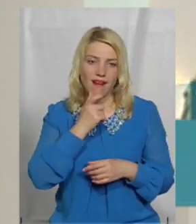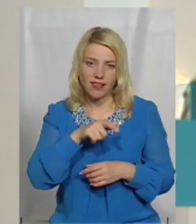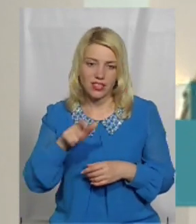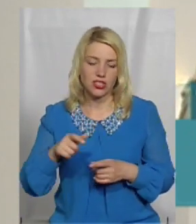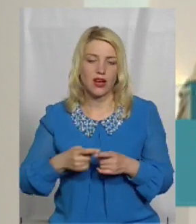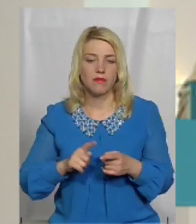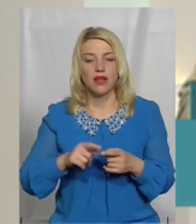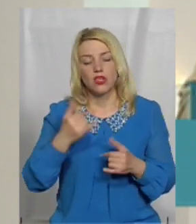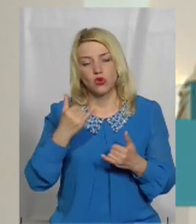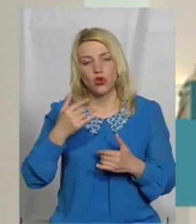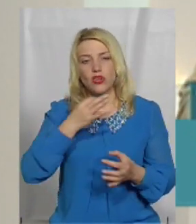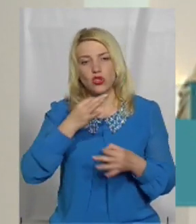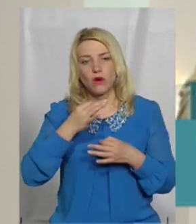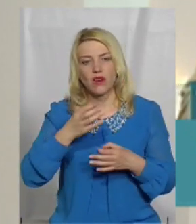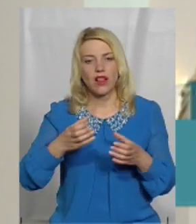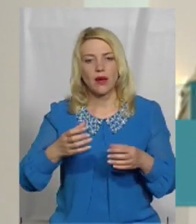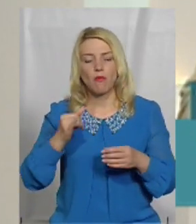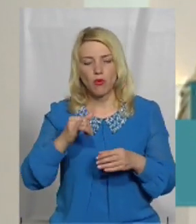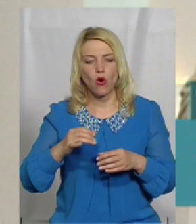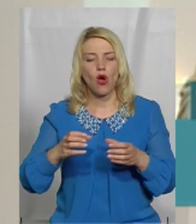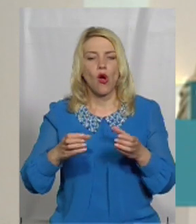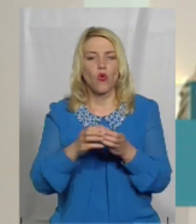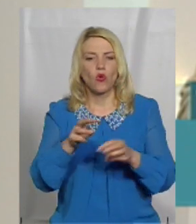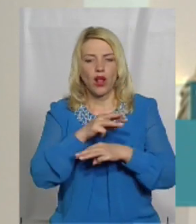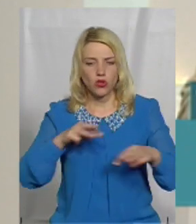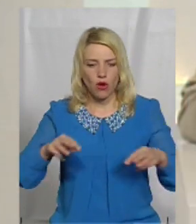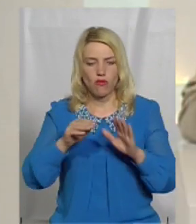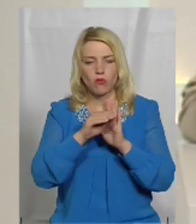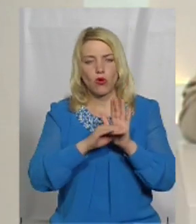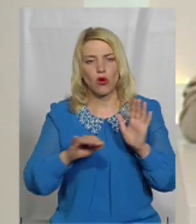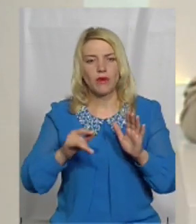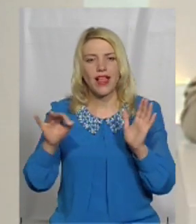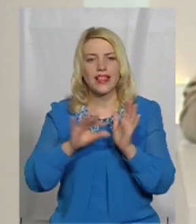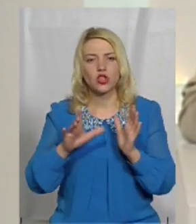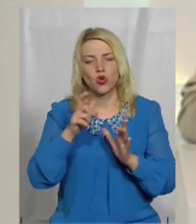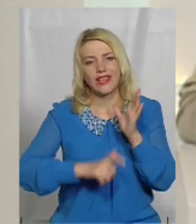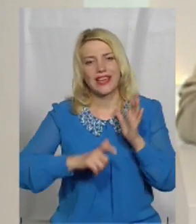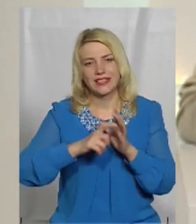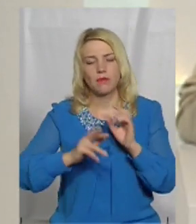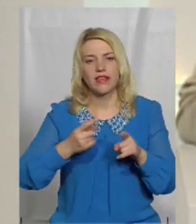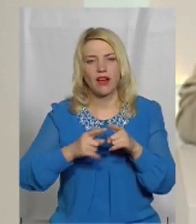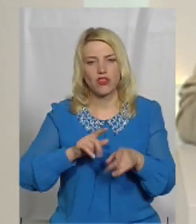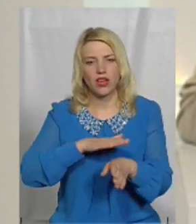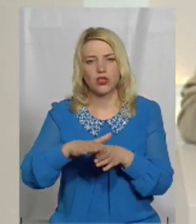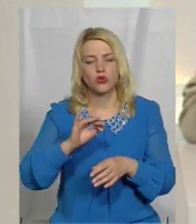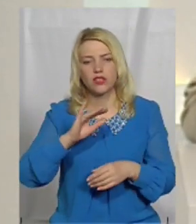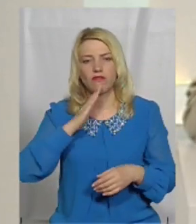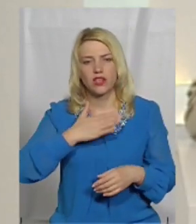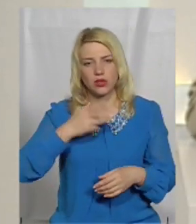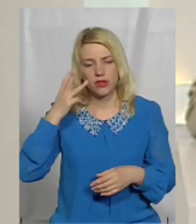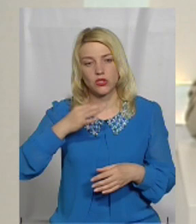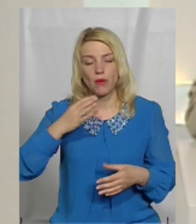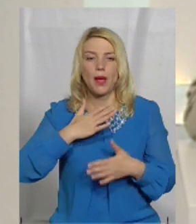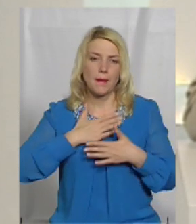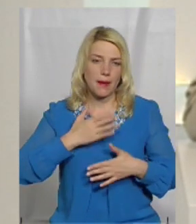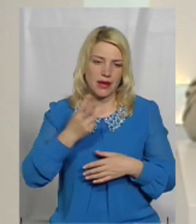ми розмовляли про урядову програму «Електронний рецепт» та як вона реалізується у Хмельницькій області.